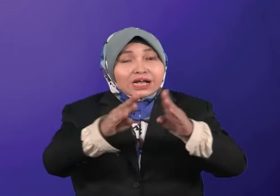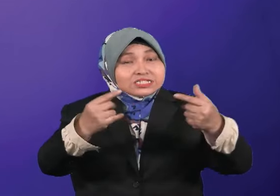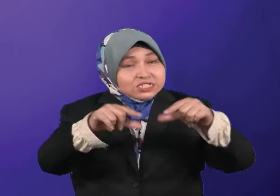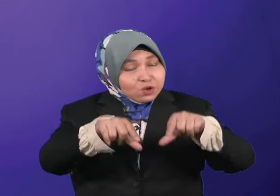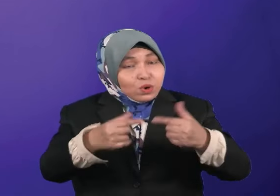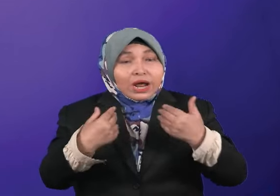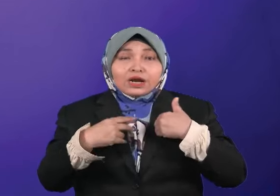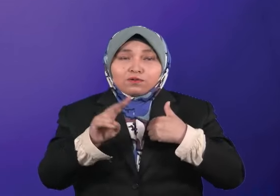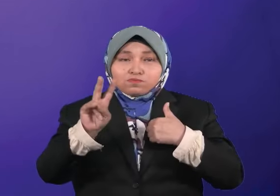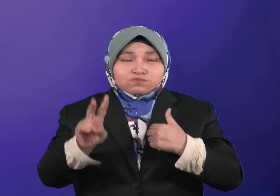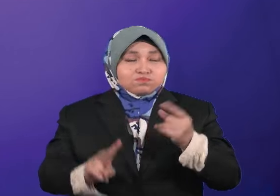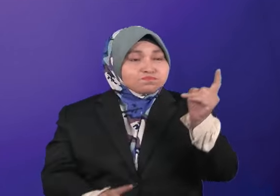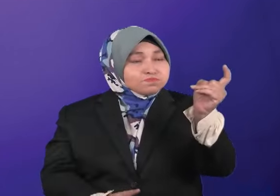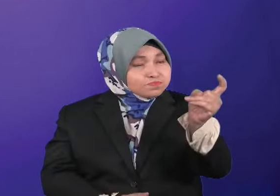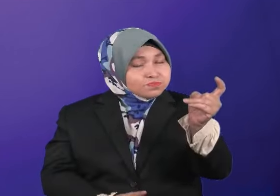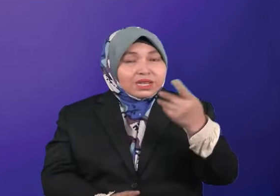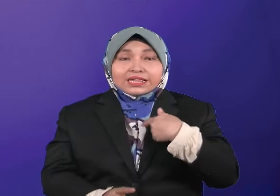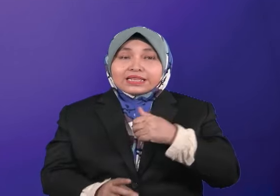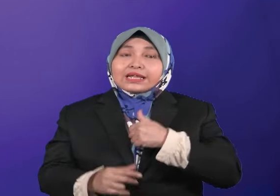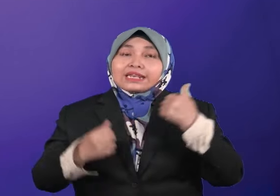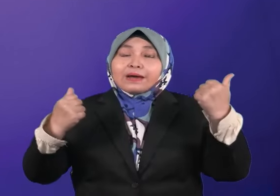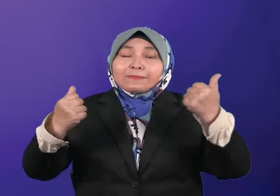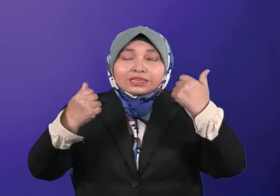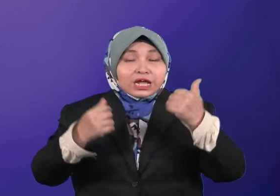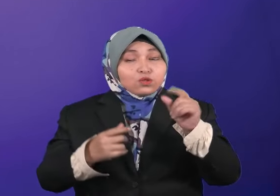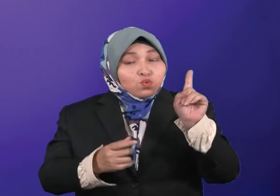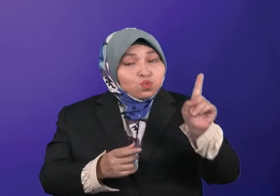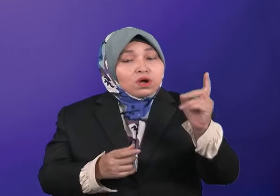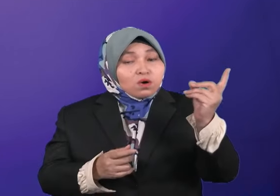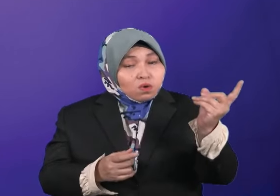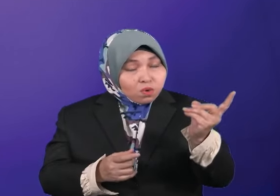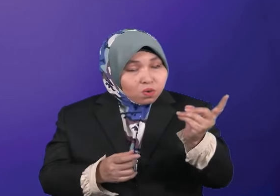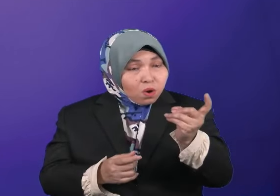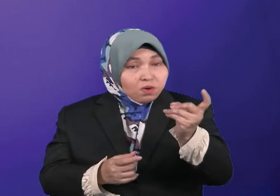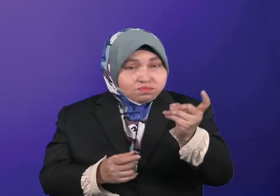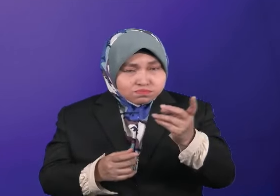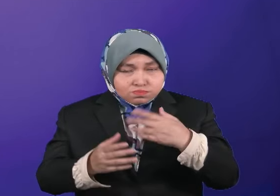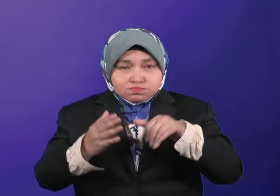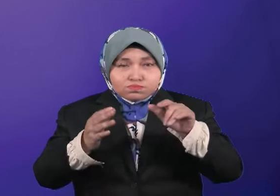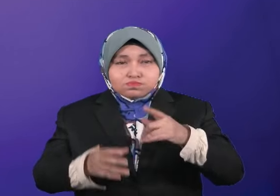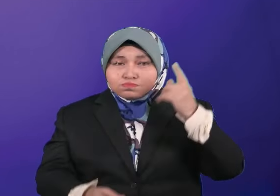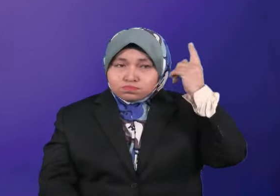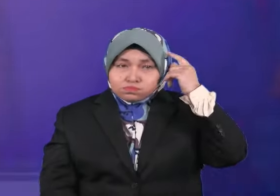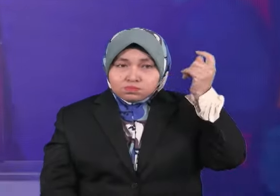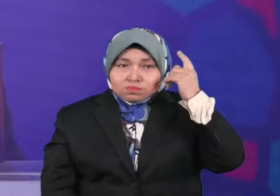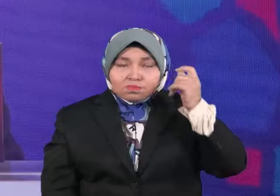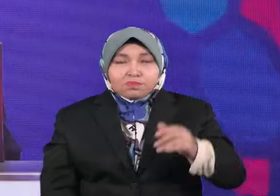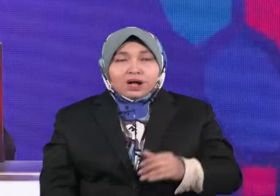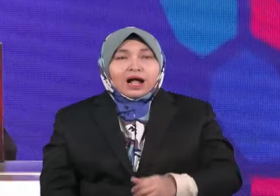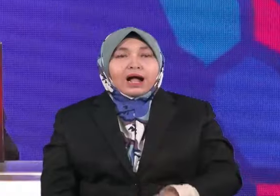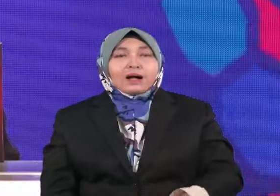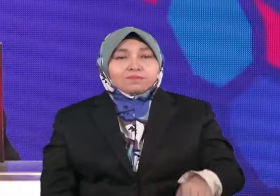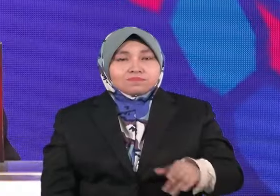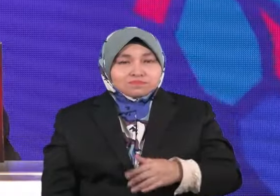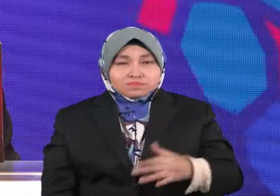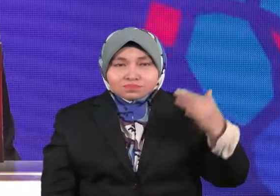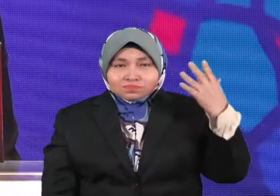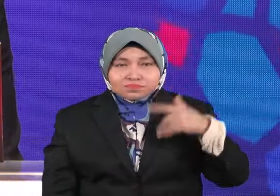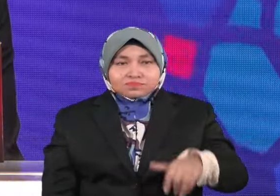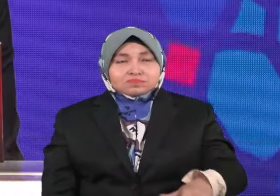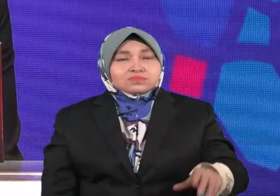ada dua Ra yang kita nak raikan Ra itu. Maka kalau orang tengah tu kata bunyi bolok sikit. Ya. Syahrul